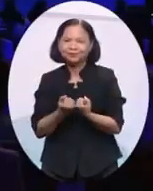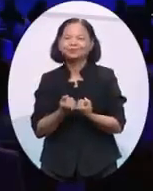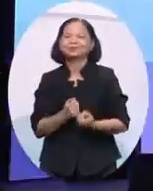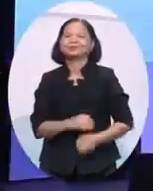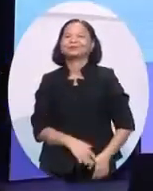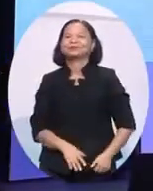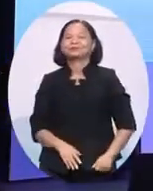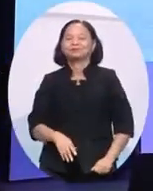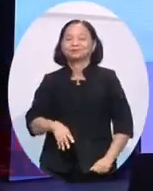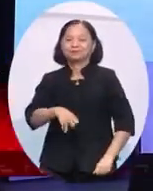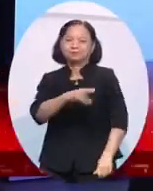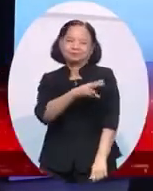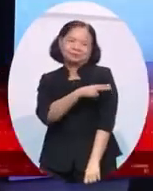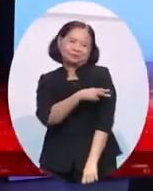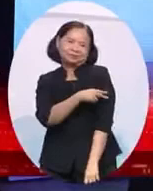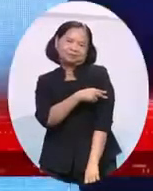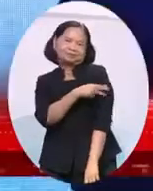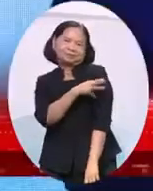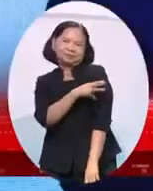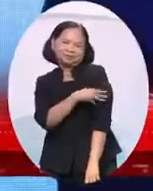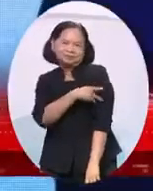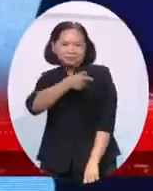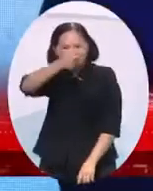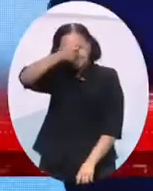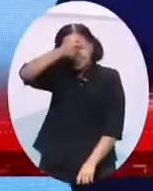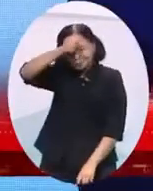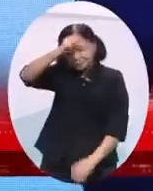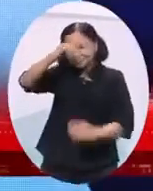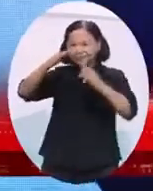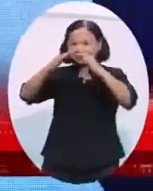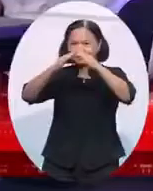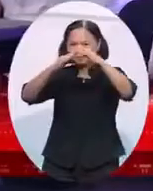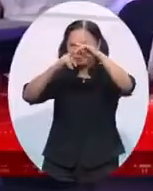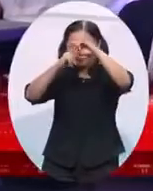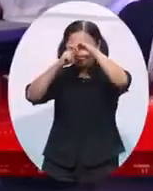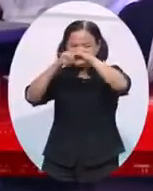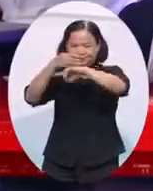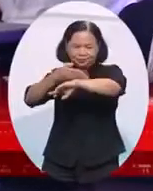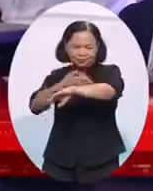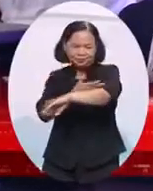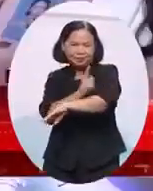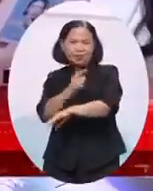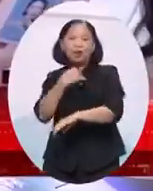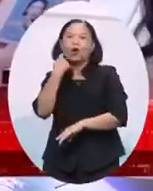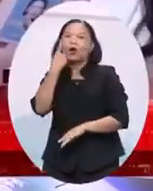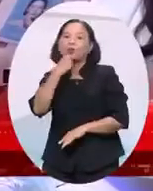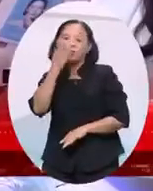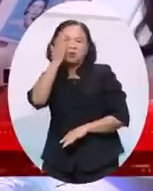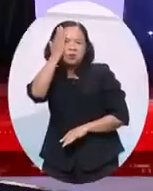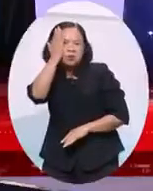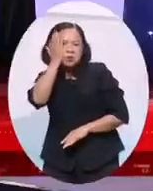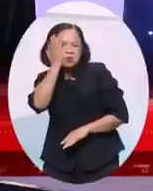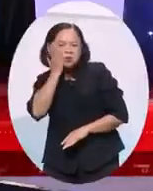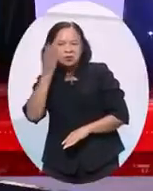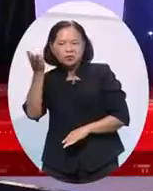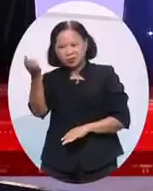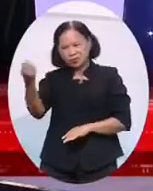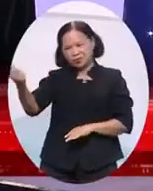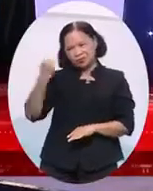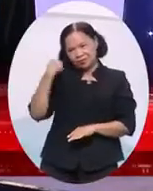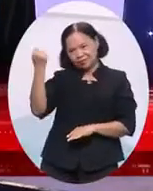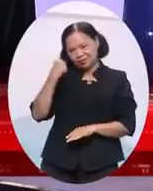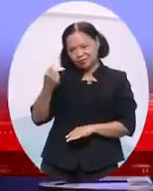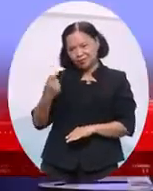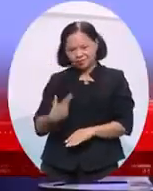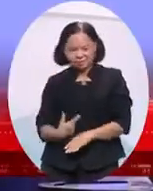Tiến sĩ bác sĩ Nguyễn Trọng Hào, Giám đốc Bệnh viện Da liễu TP.HCM cho biết, những thủ thuật thẩm mỹ ít xâm lấn được lựa chọn nhiều nhất hiện nay là tiêm